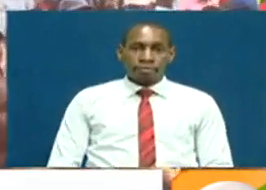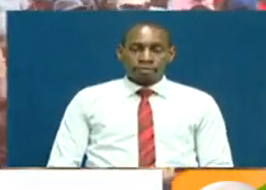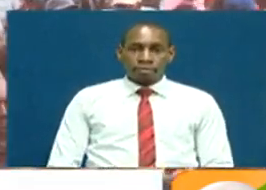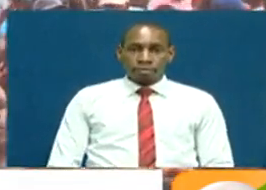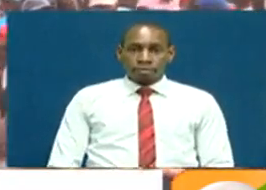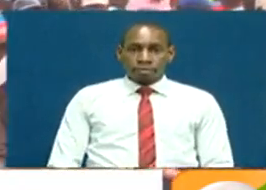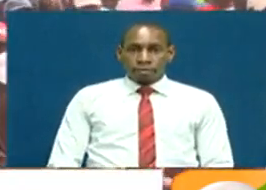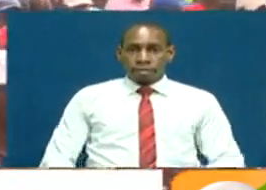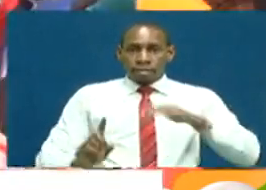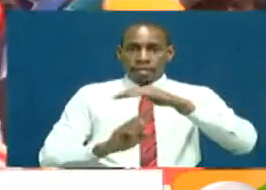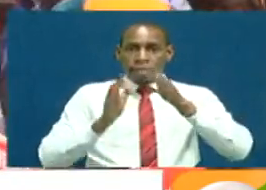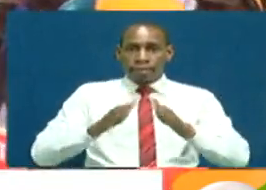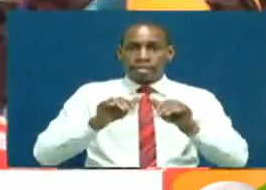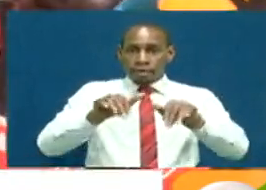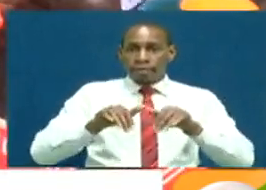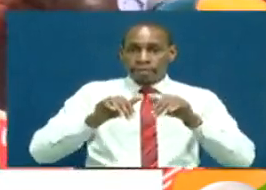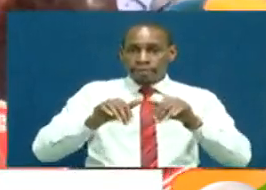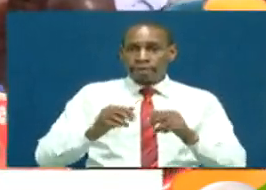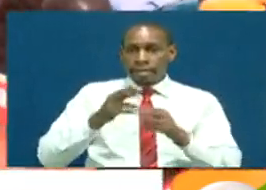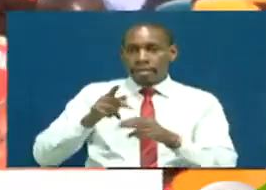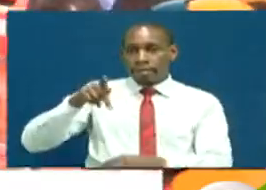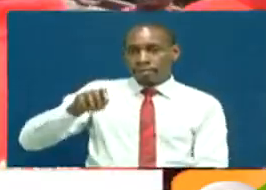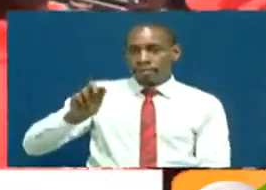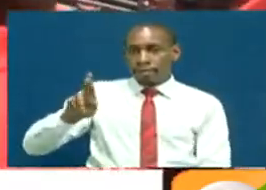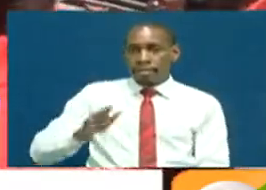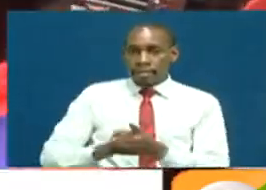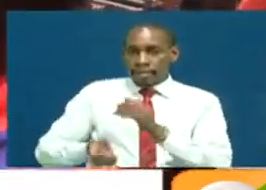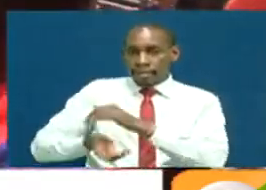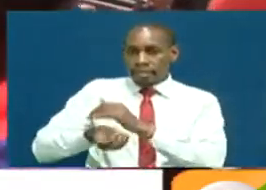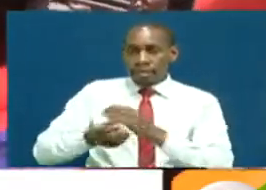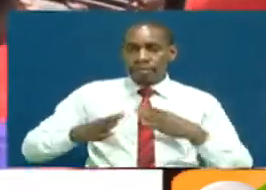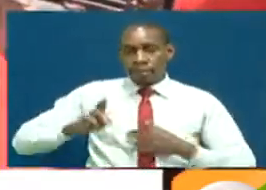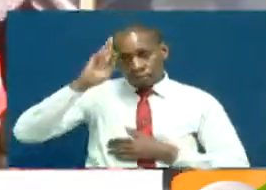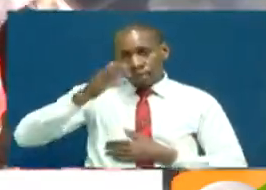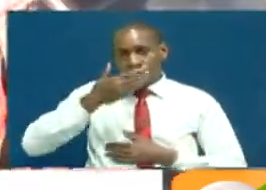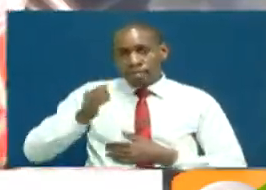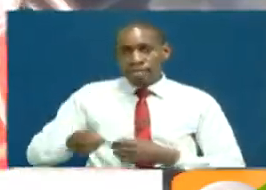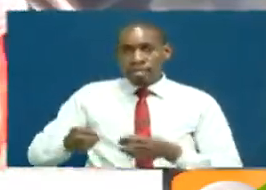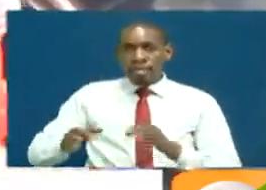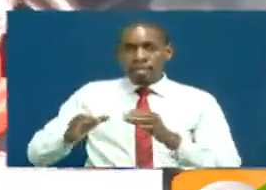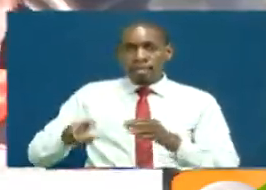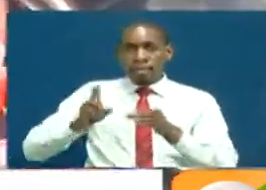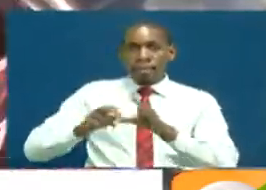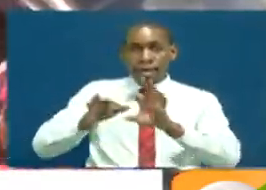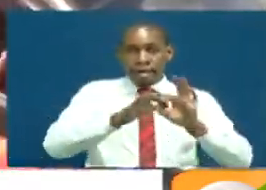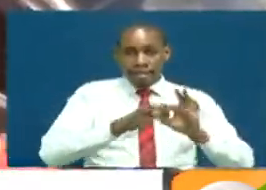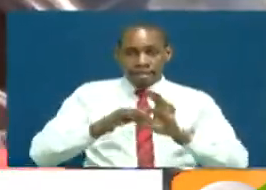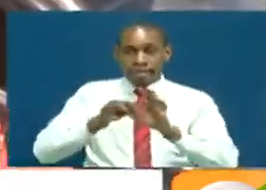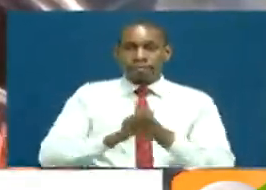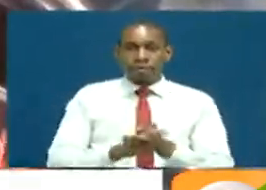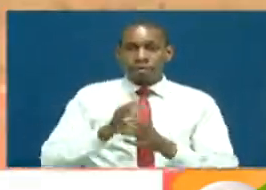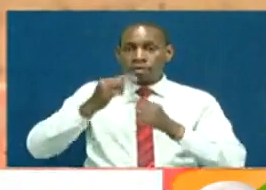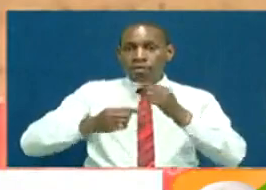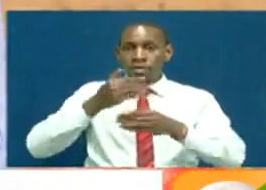Aninyerosha. Waziri wa kilimo Munya akiwadondolea wakazi wa Nyandarua muhimu wa kuunga mkono Azimio la umoja. Tunaendelea